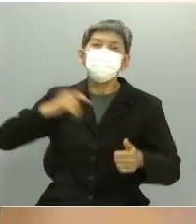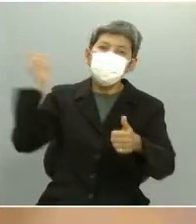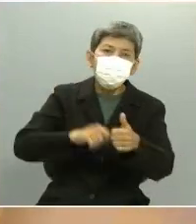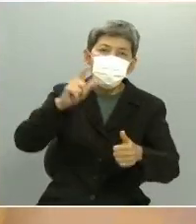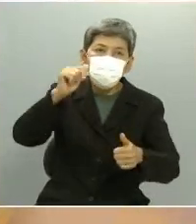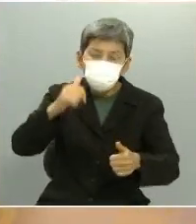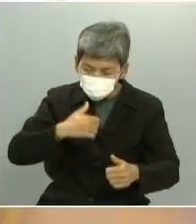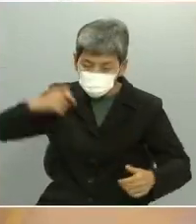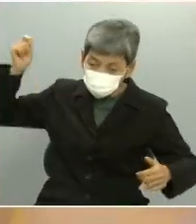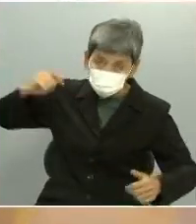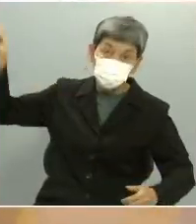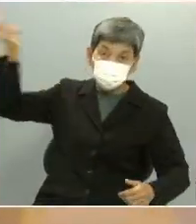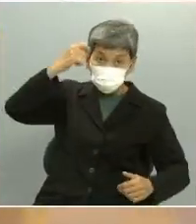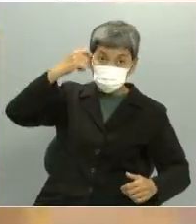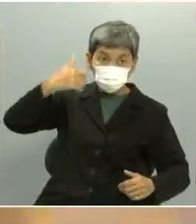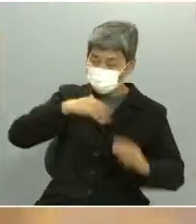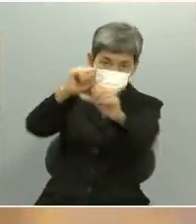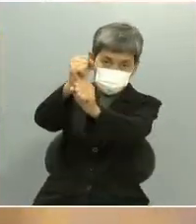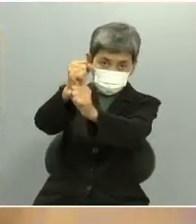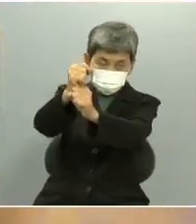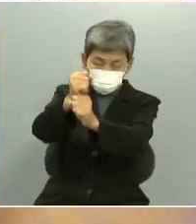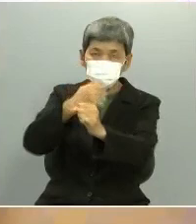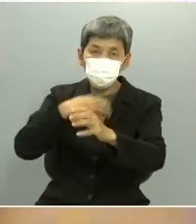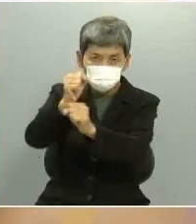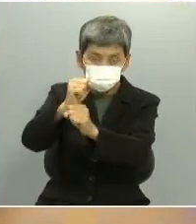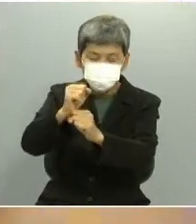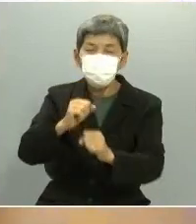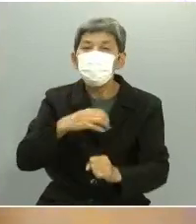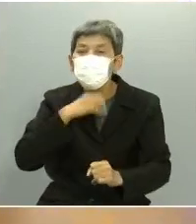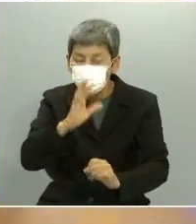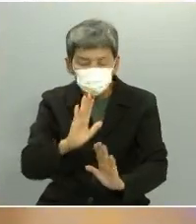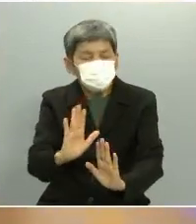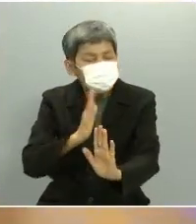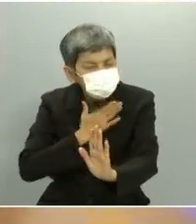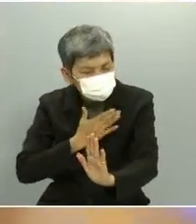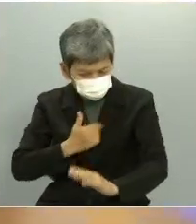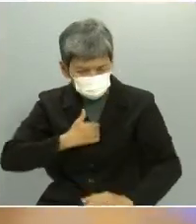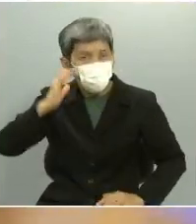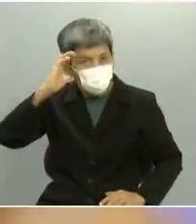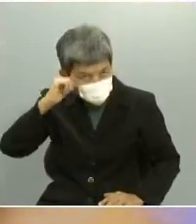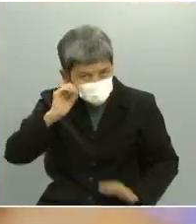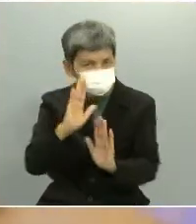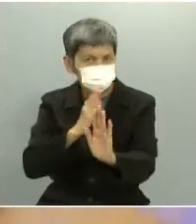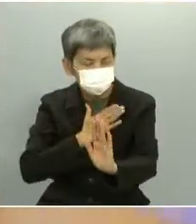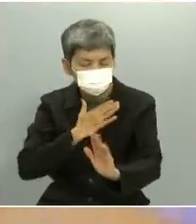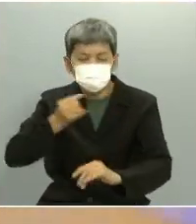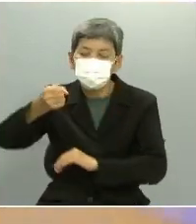ถูกค้อนจะตีผมอีกผมก็จับค้อนแล้วบอกพูดมันกำมันบอกว่าใจเย็นๆมีพอนะแล้วก็วาง